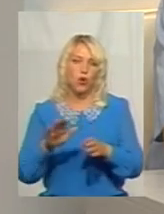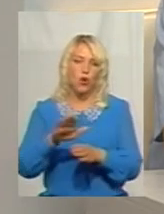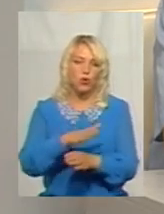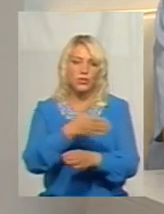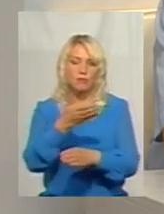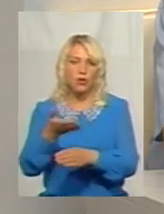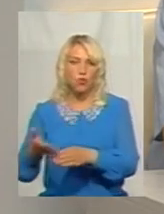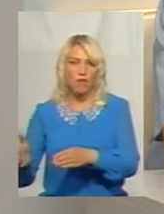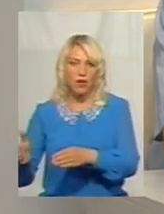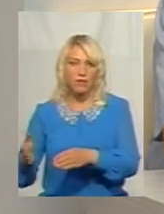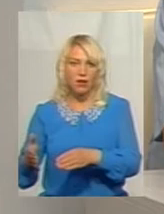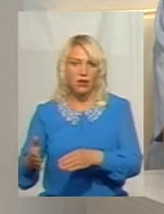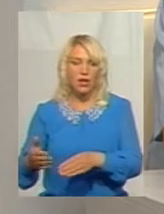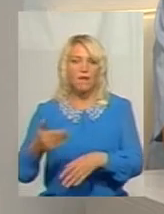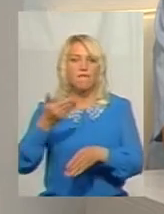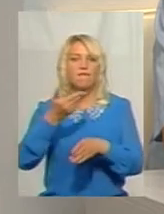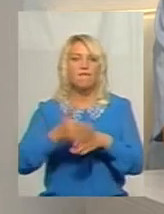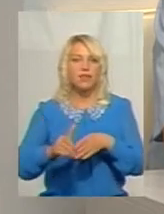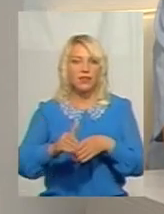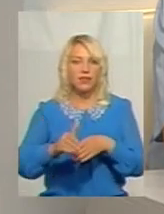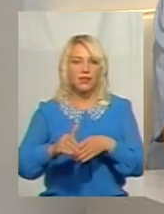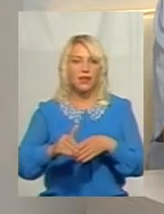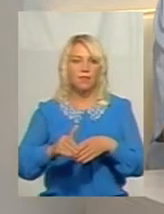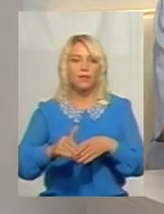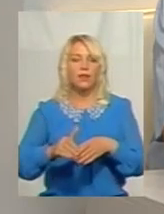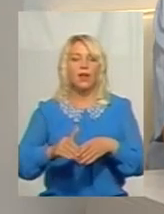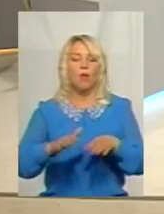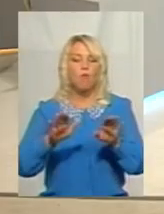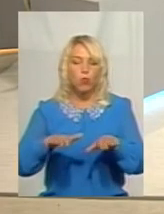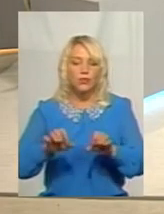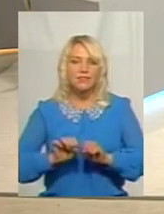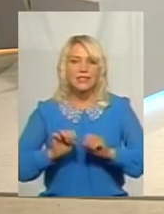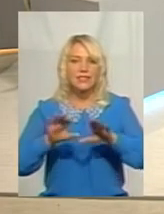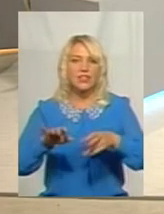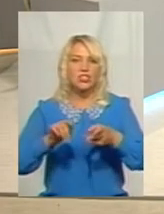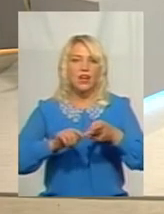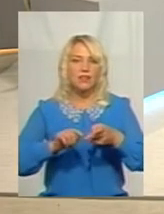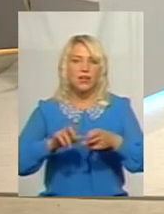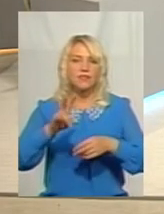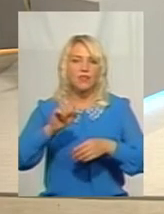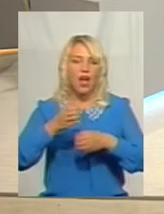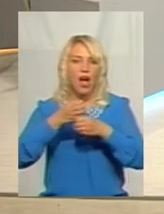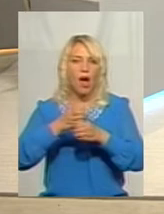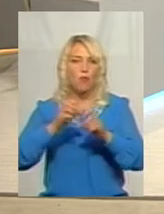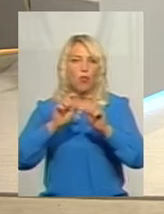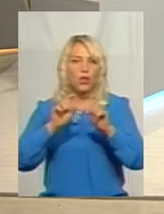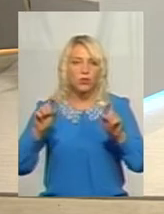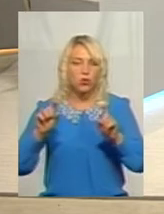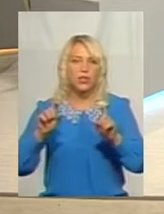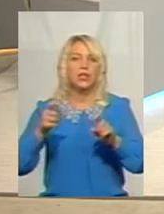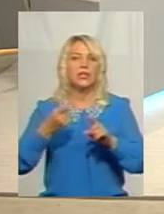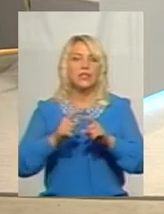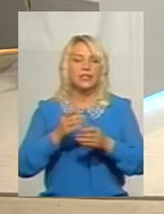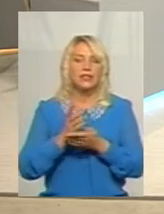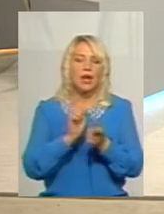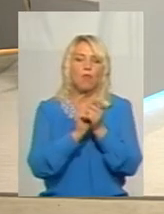розмежування, чи, скажімо так, виділення пунктів здачі аналізів на амбулаторії, теж йде трохи